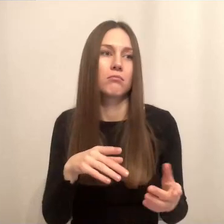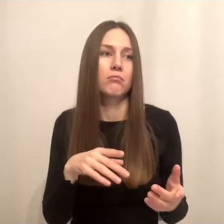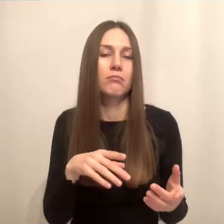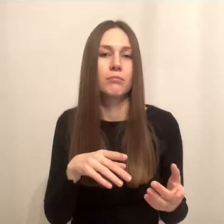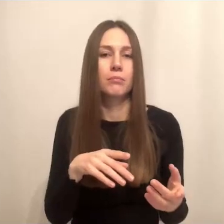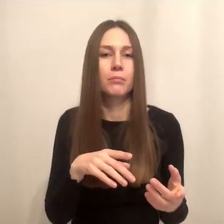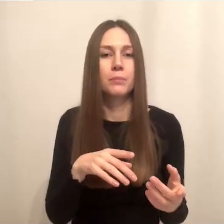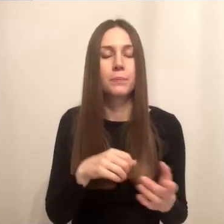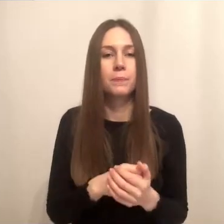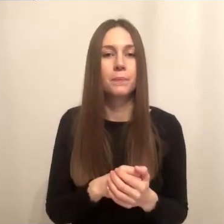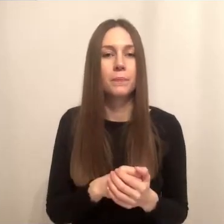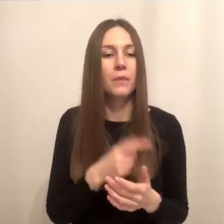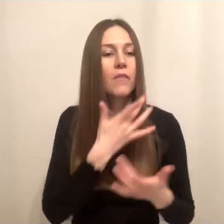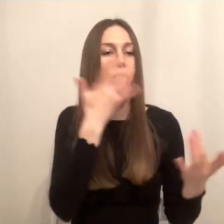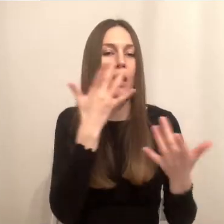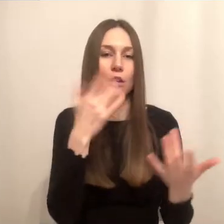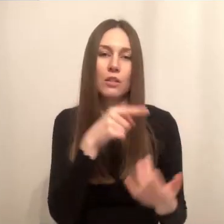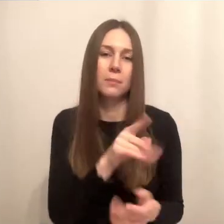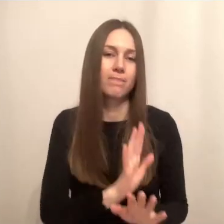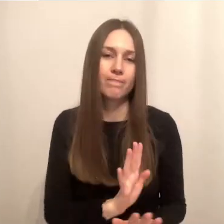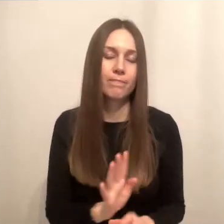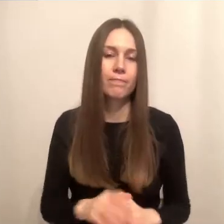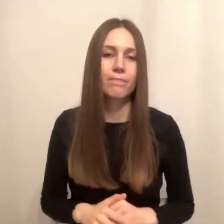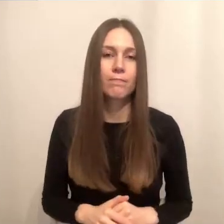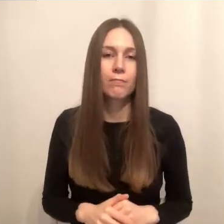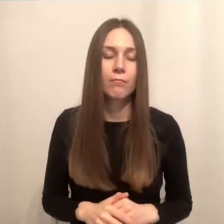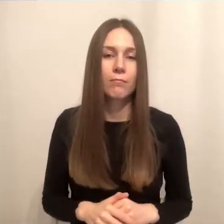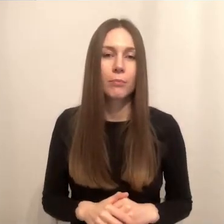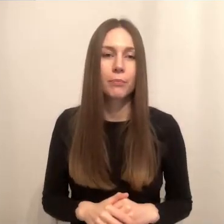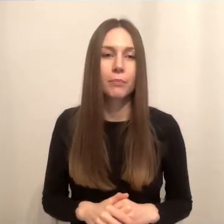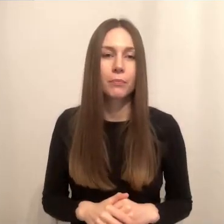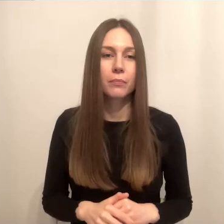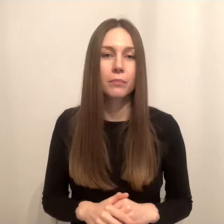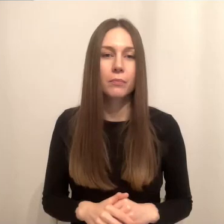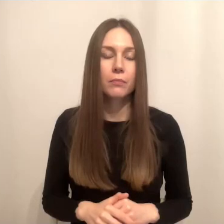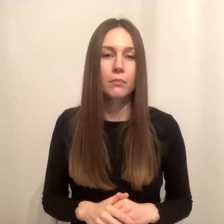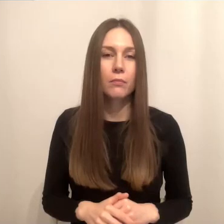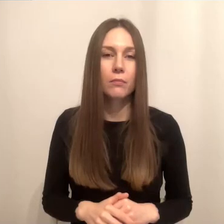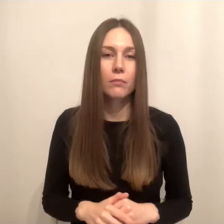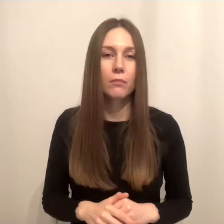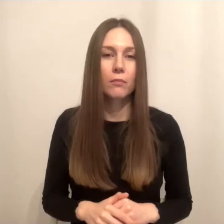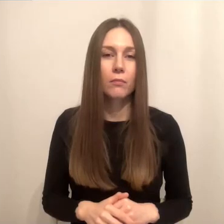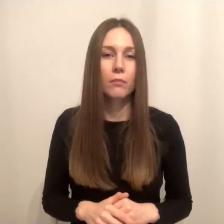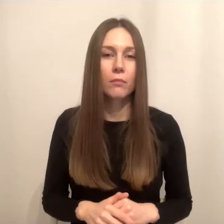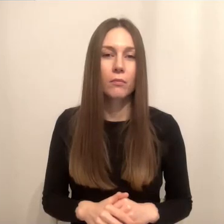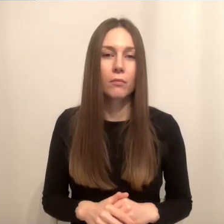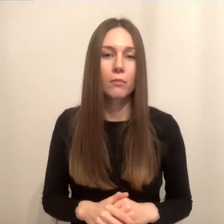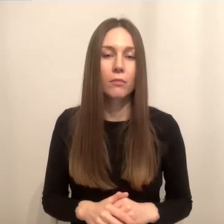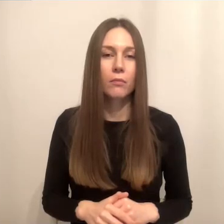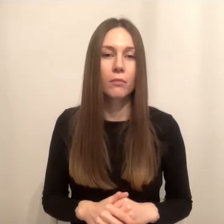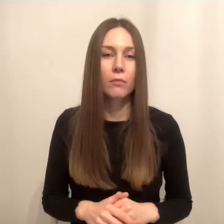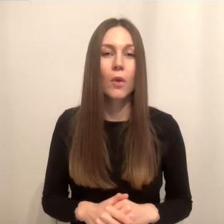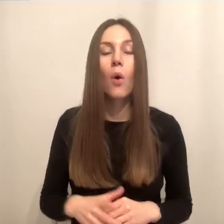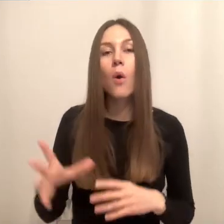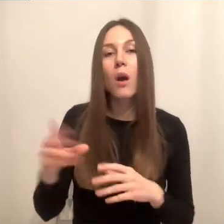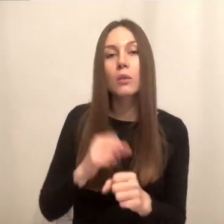būtent viešinimui. O dėl to, su kuo galėčiau dirbti,